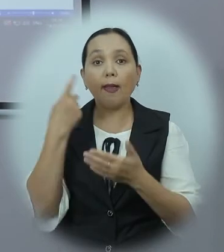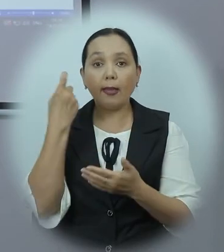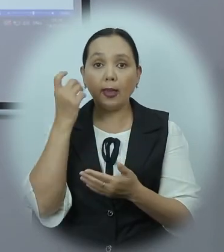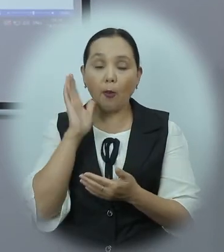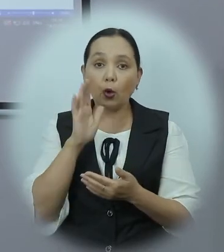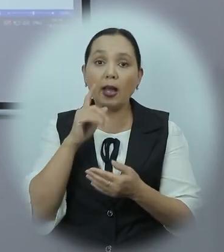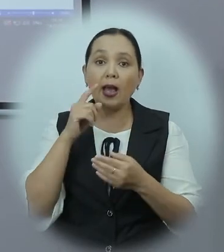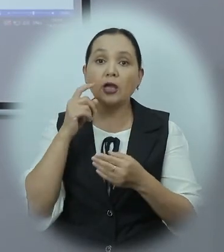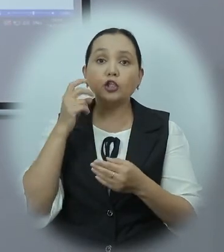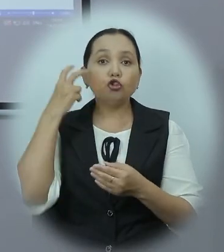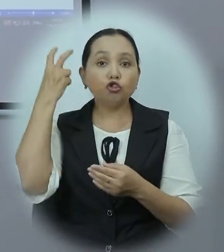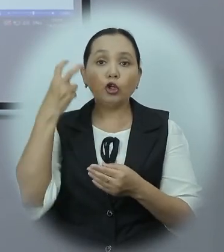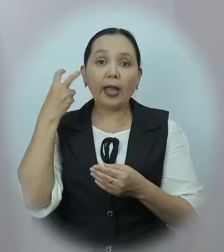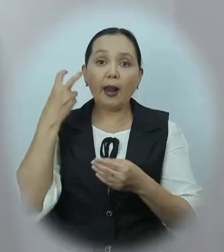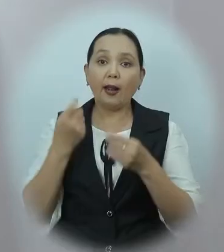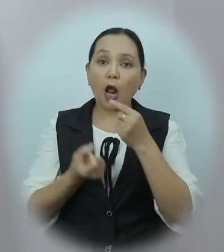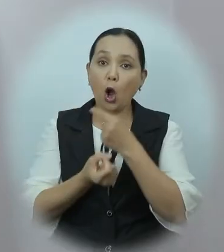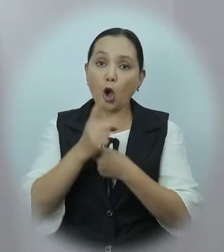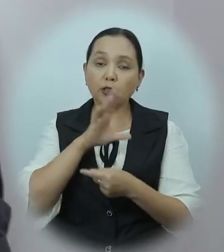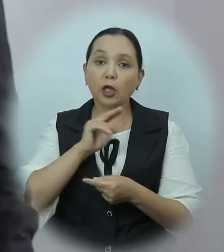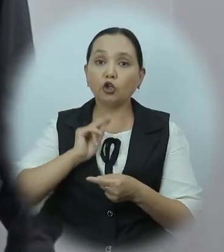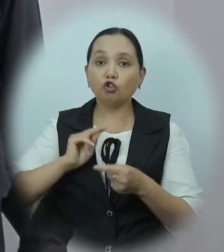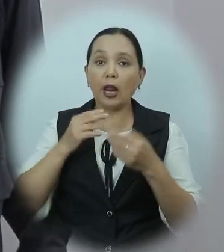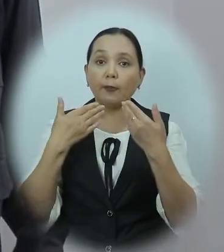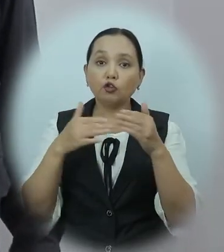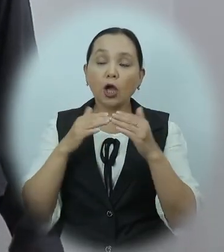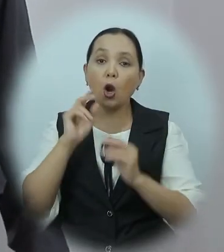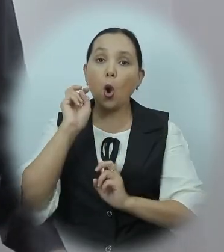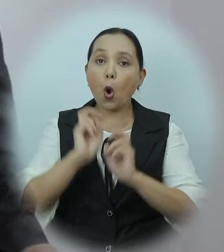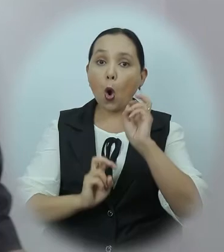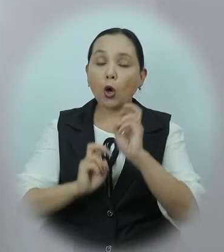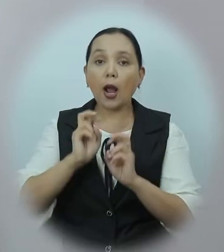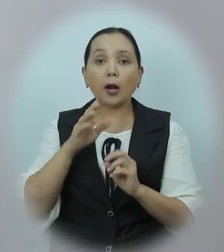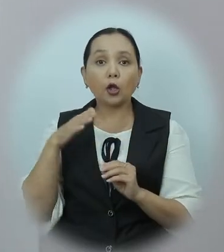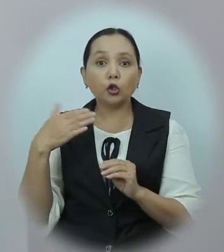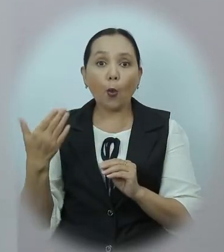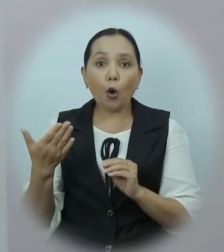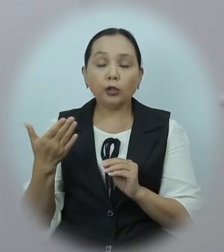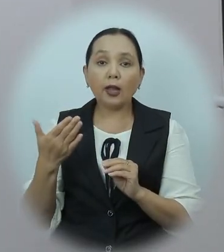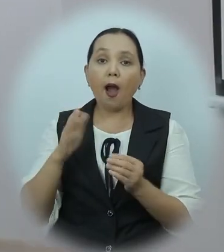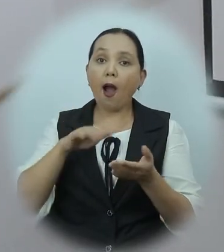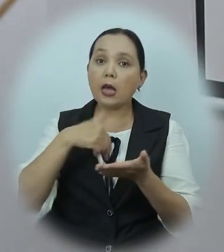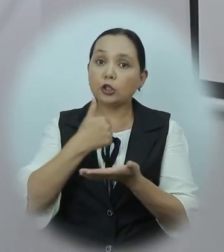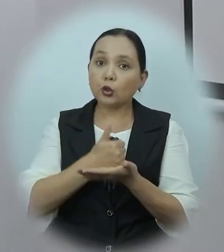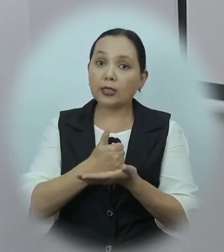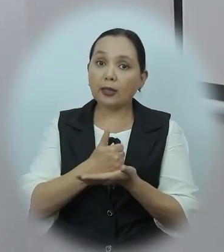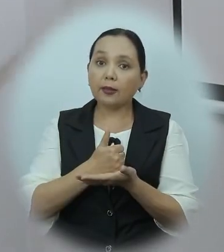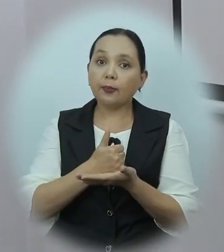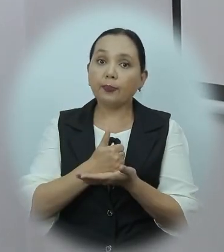bo'lgan jingalaklar hosil qilindi. Ishlab chiqaruvchi korxonalar tomonidan asosan